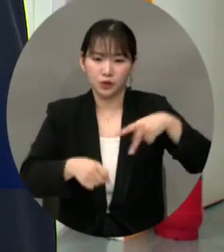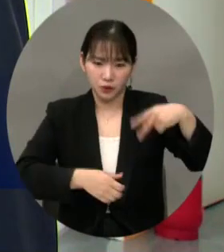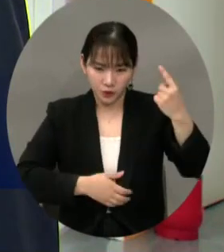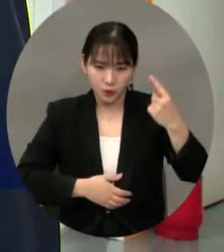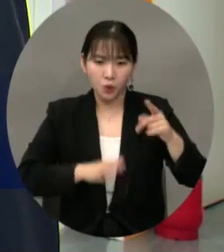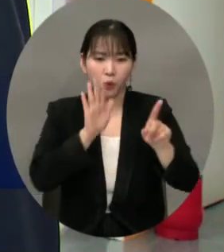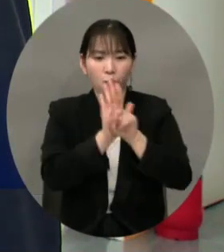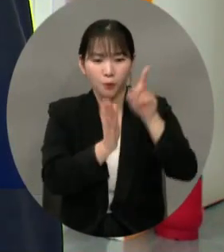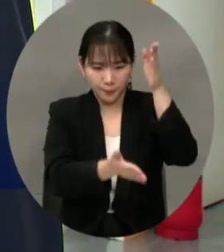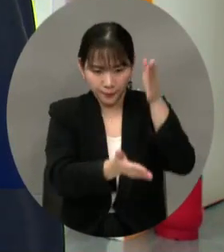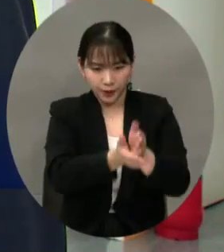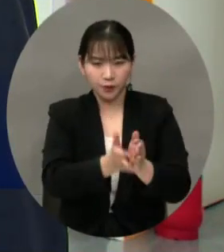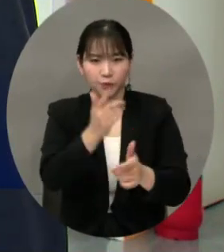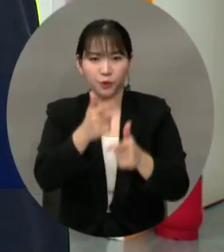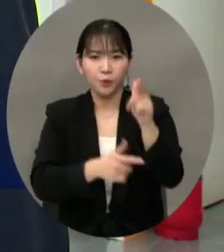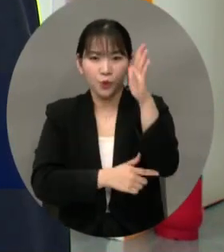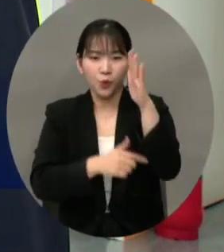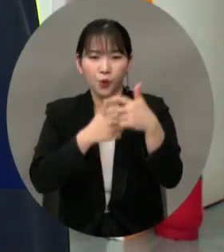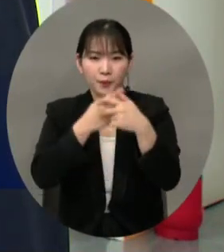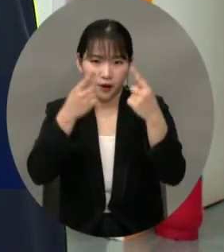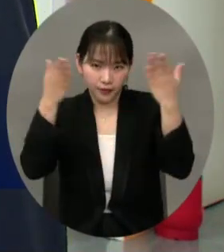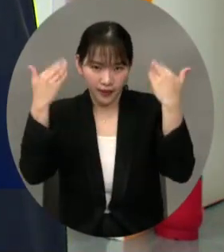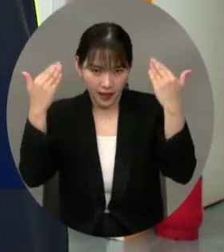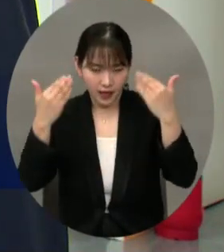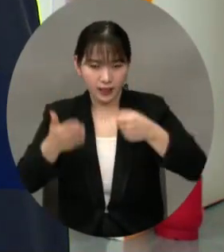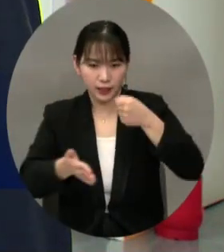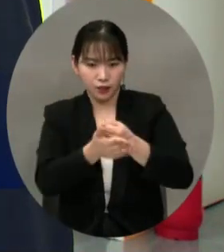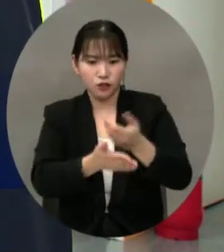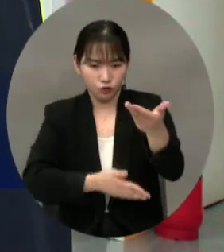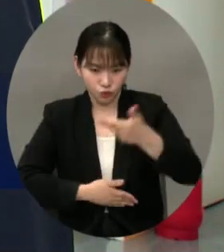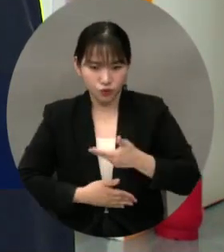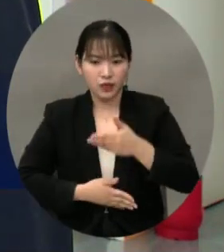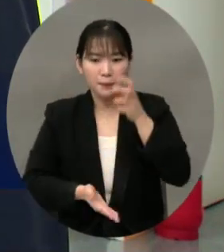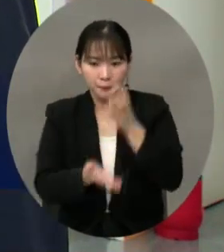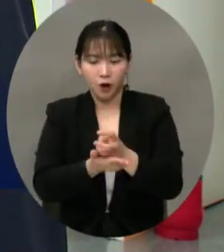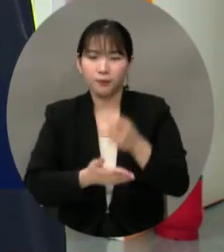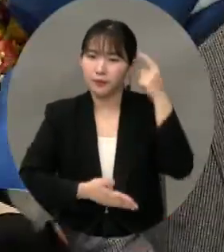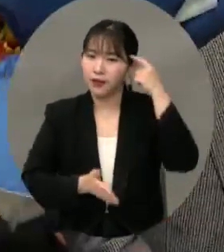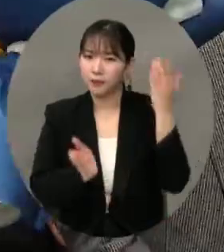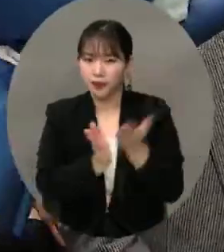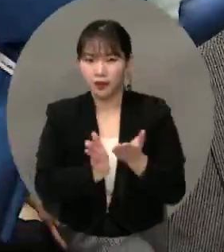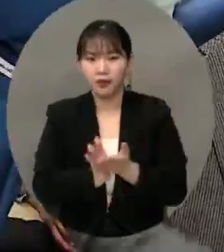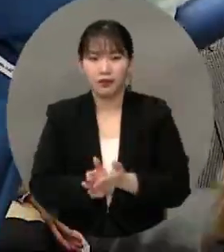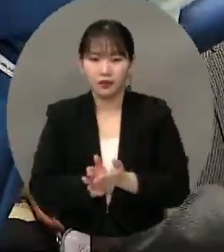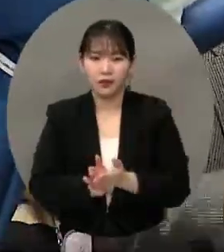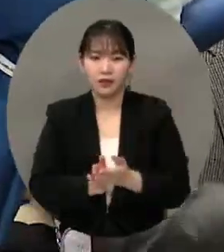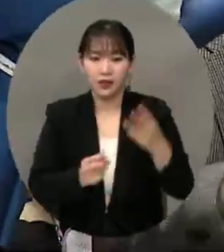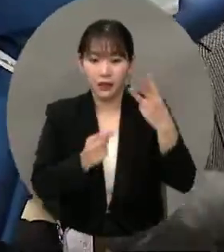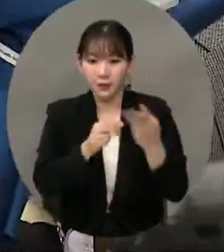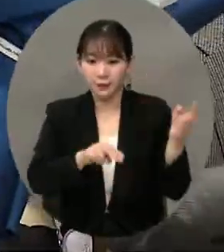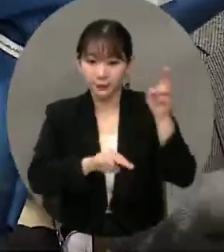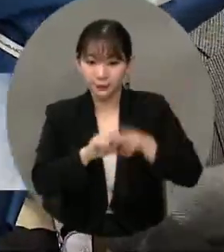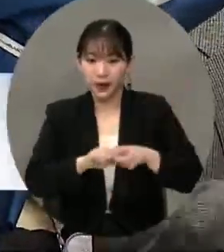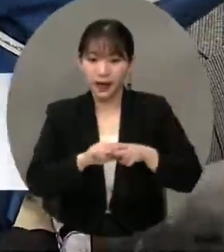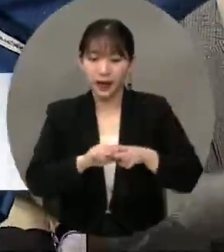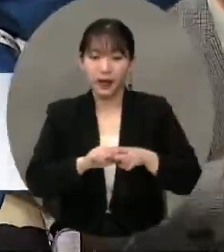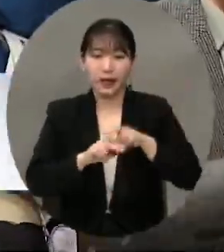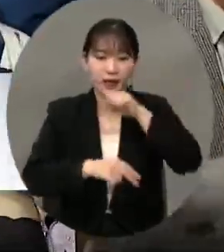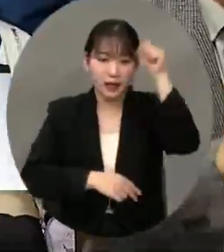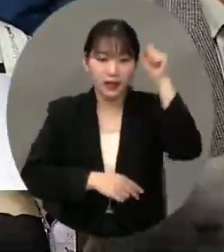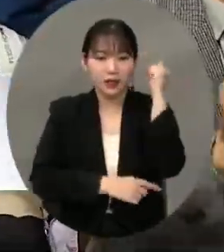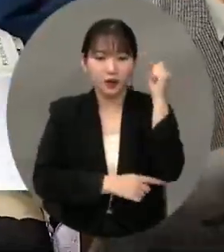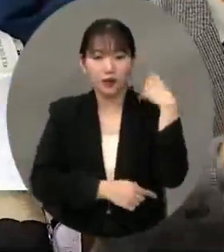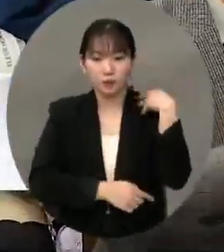공모가 아니라 목포시, 목포의대를 지정해 주는 게 원칙이고 상식입니다. 3선에 성공한 영암